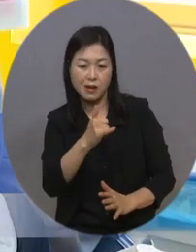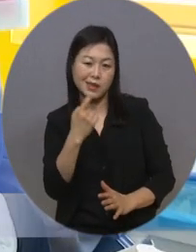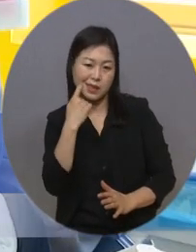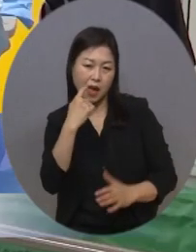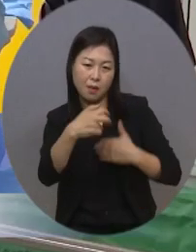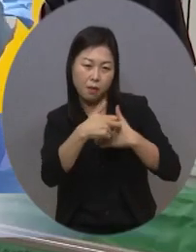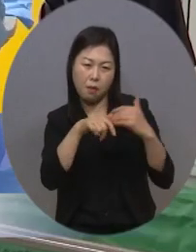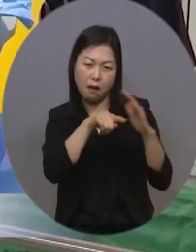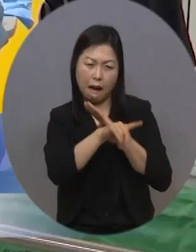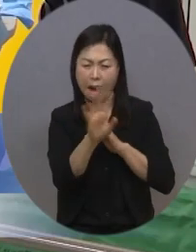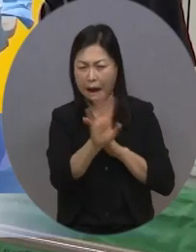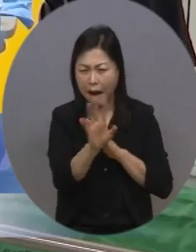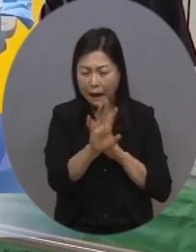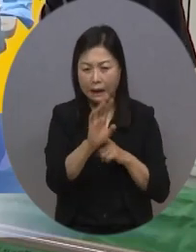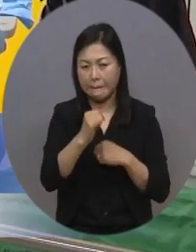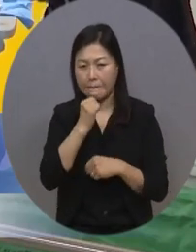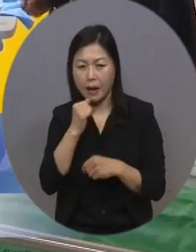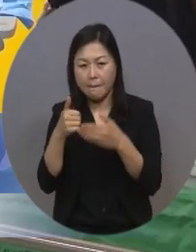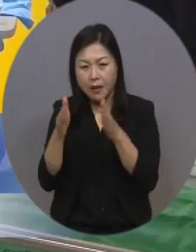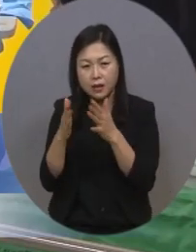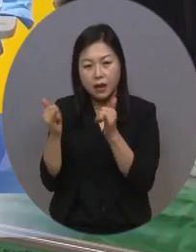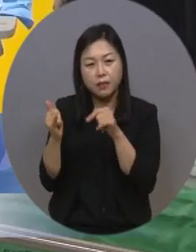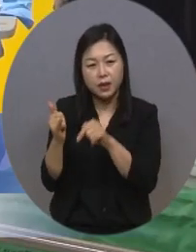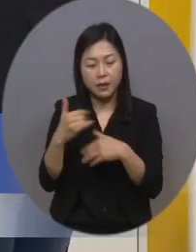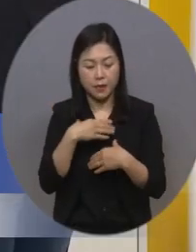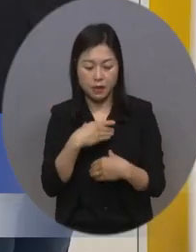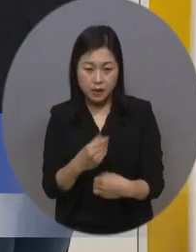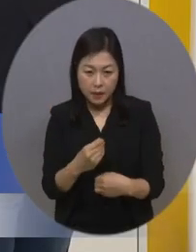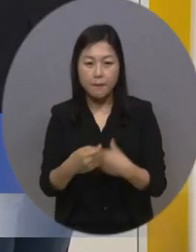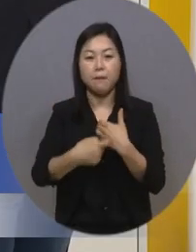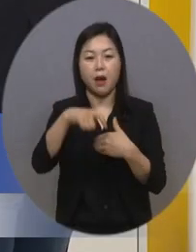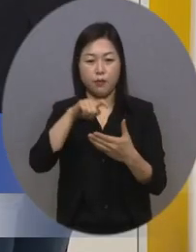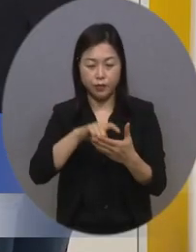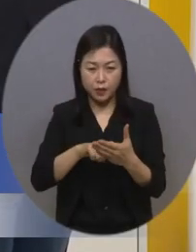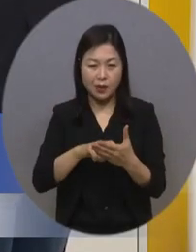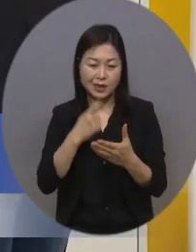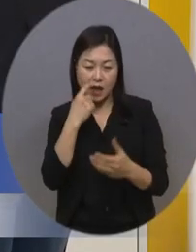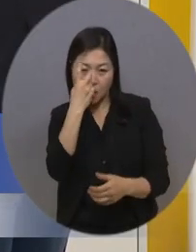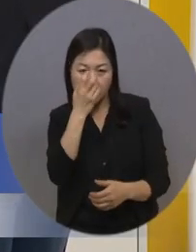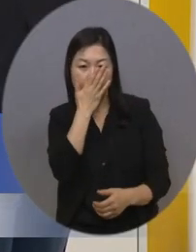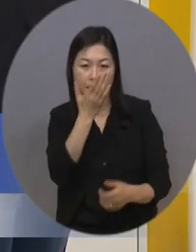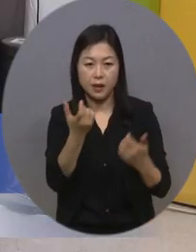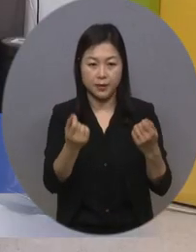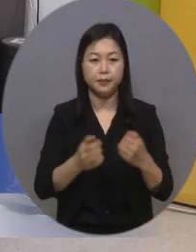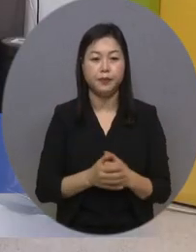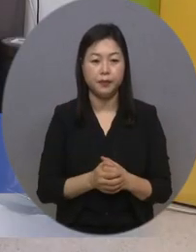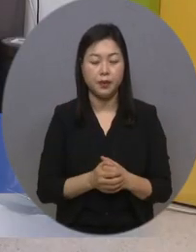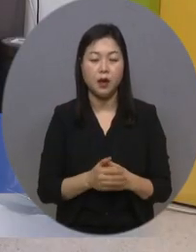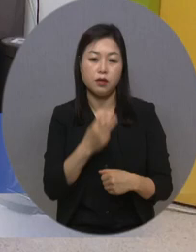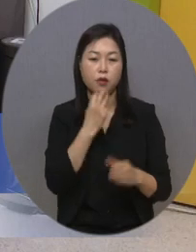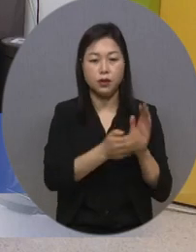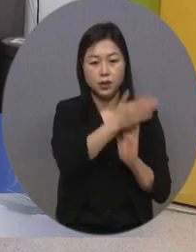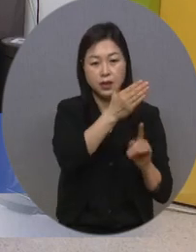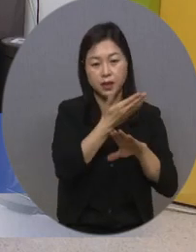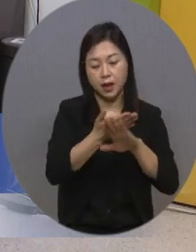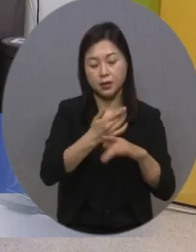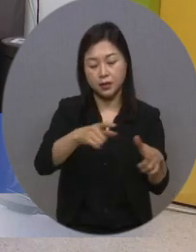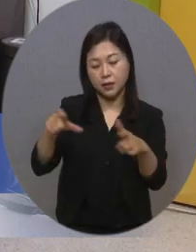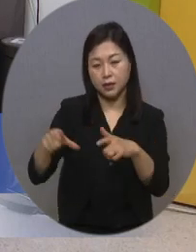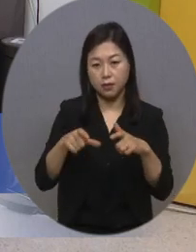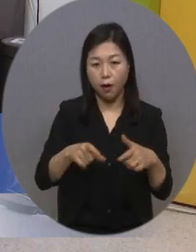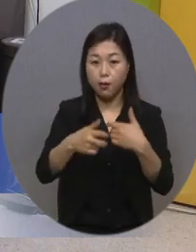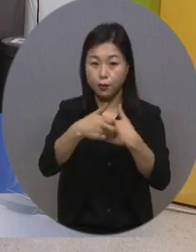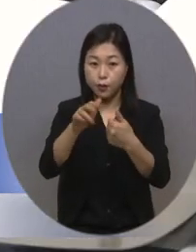진료를 미뤄왔던 쪽방 주민들이 편안한 마음으로 진료를 받을 수 있게 됐는데요. 앞으로 서울시는 다른 지역에도